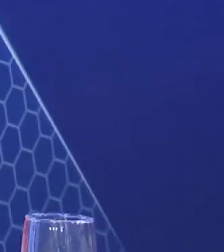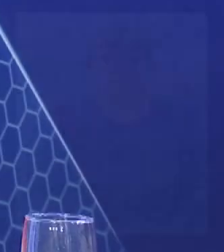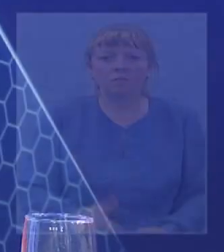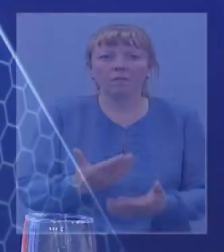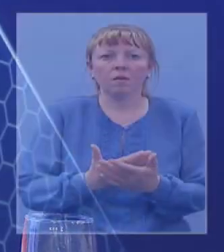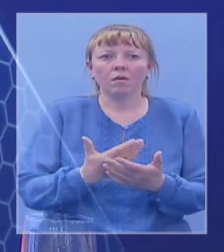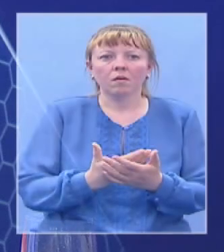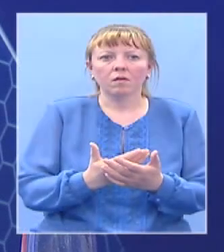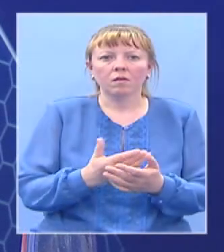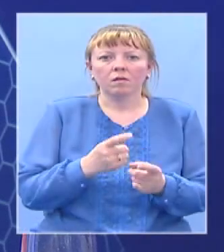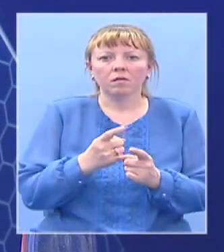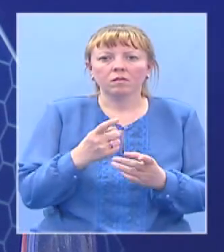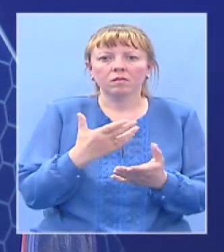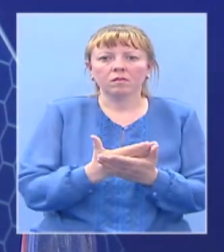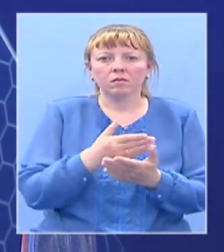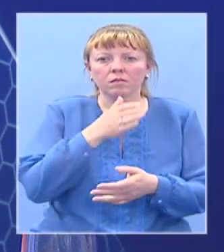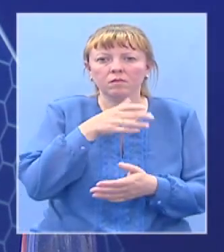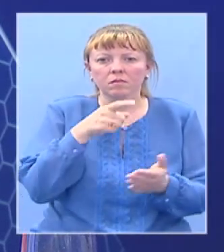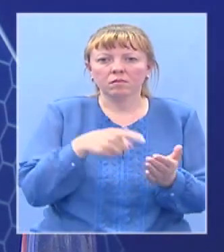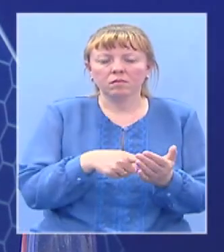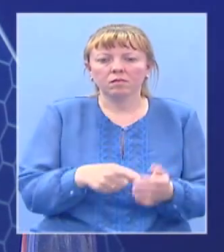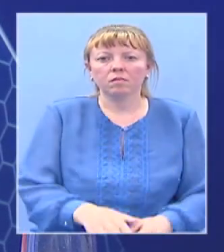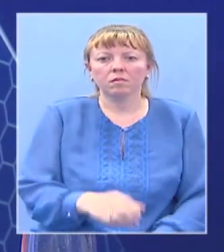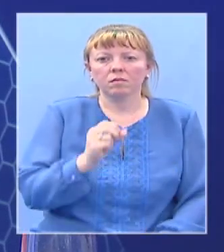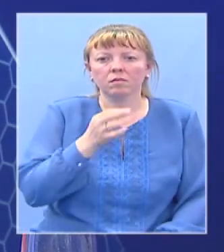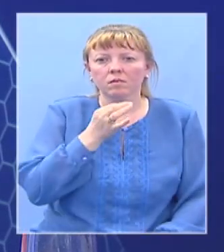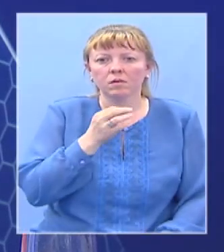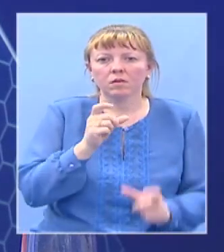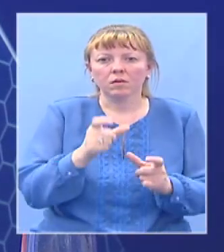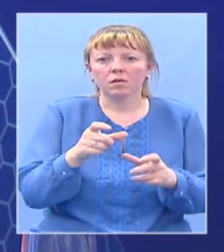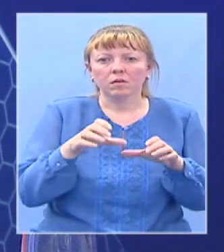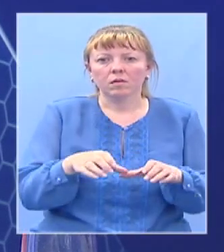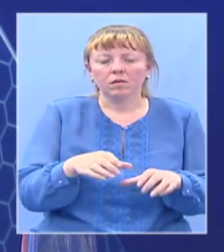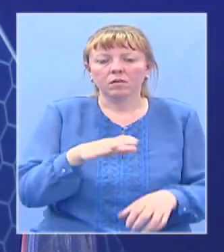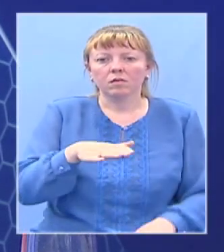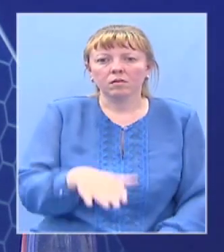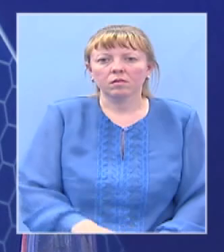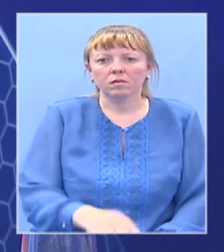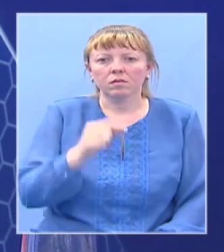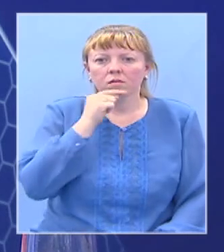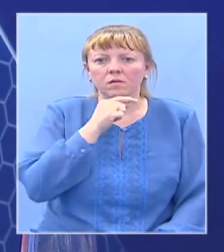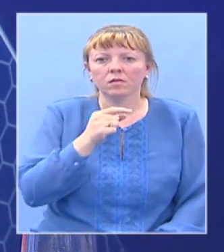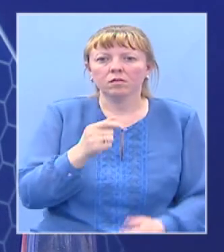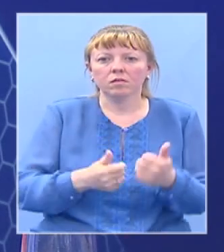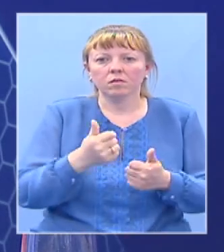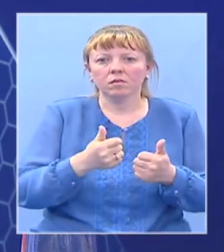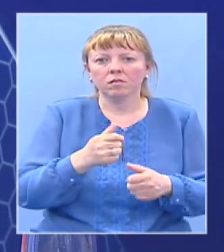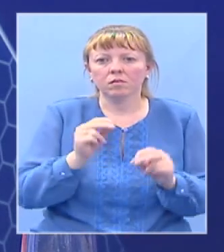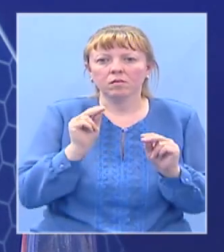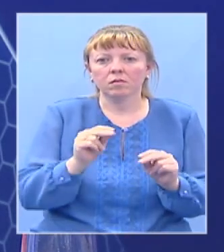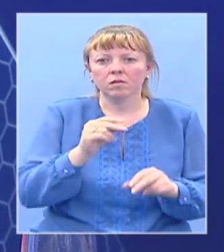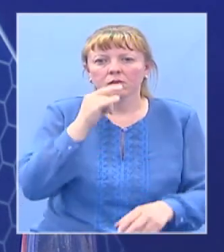Добрый вечер в эфире передача Время вашего вопроса как отмечено в послании президента страны экономический курс справедливого